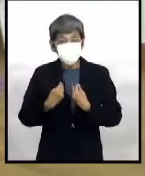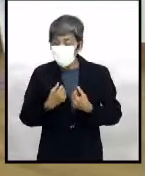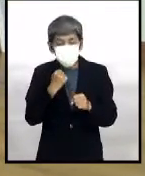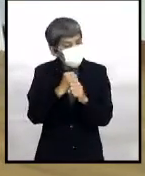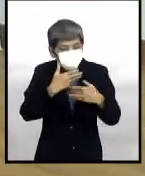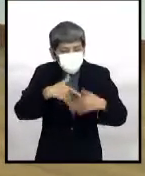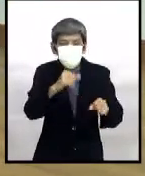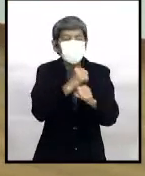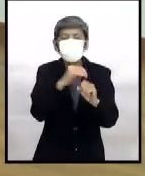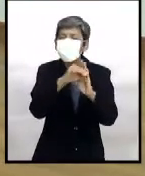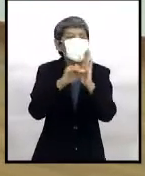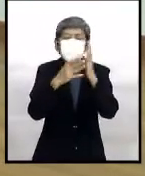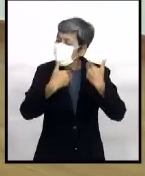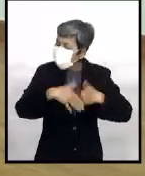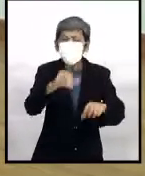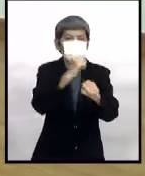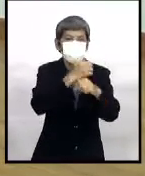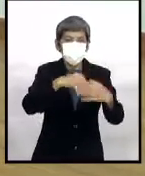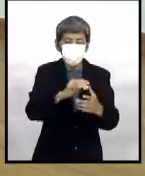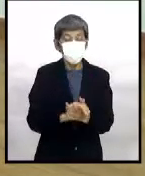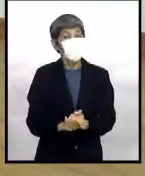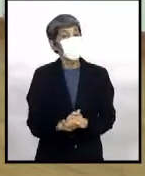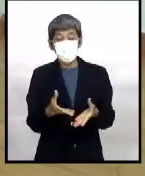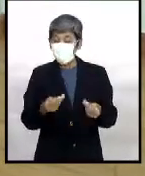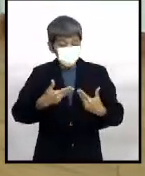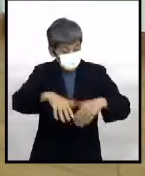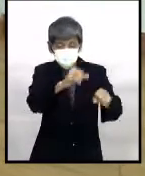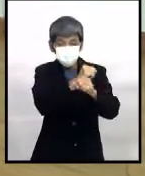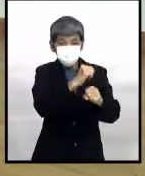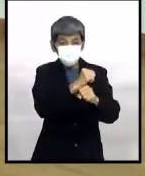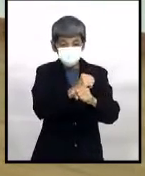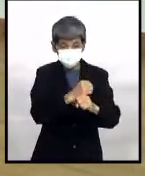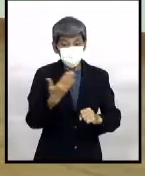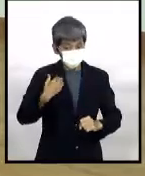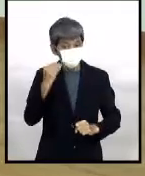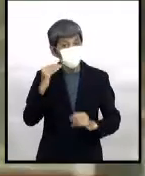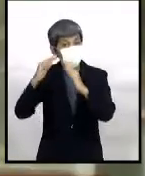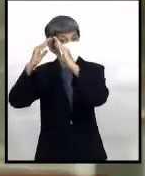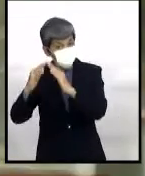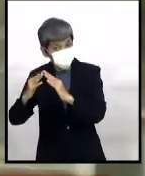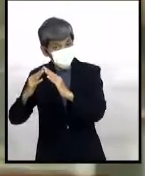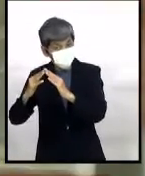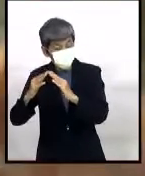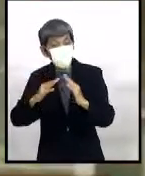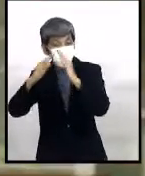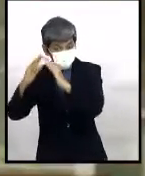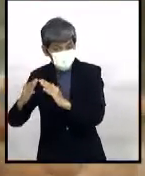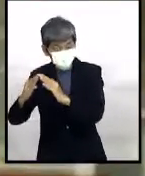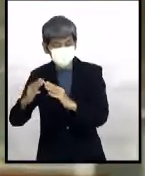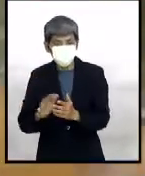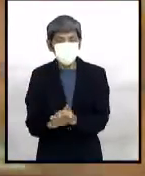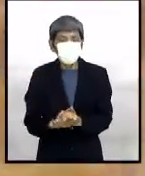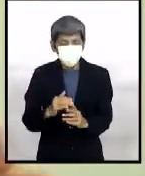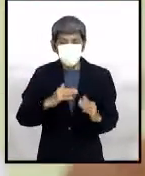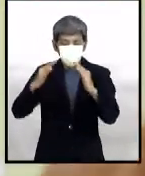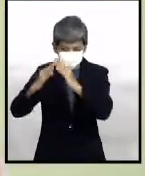าทำเลยไม่มีเงื่อนไขไม่มีข้อแม้อะไร ให้ที่ทำ เลยแต่ว่าเขาปลูกบ้านอยู่ด้วยนะจริงๆเนี่ยที่เนี้ย